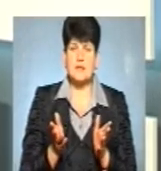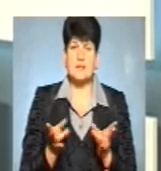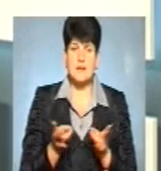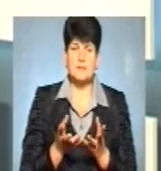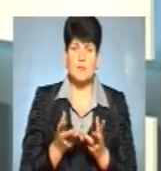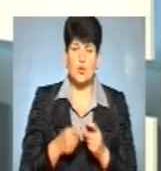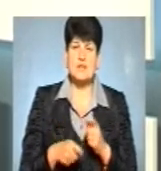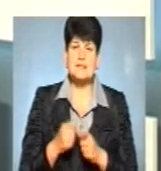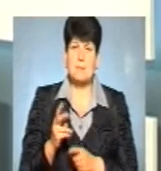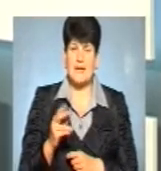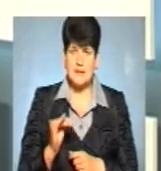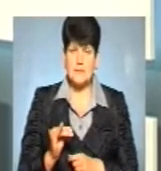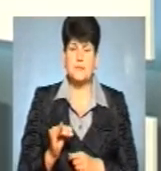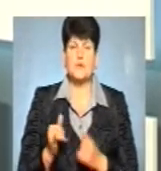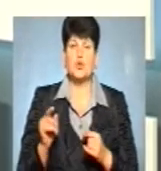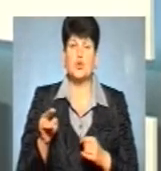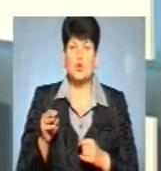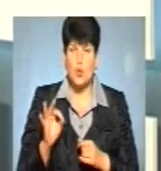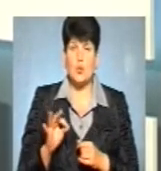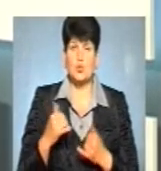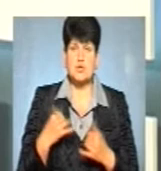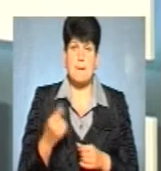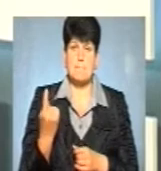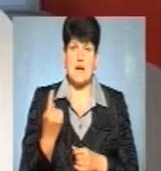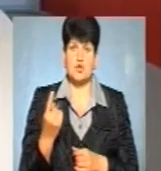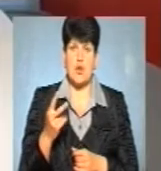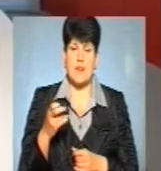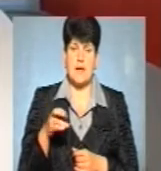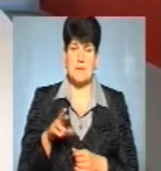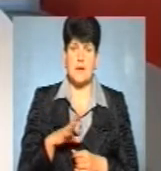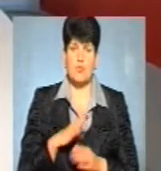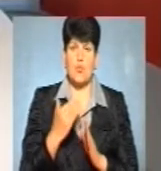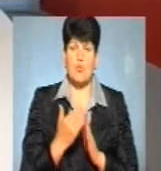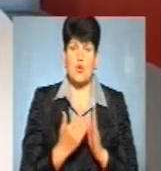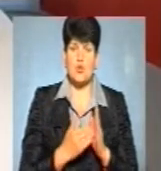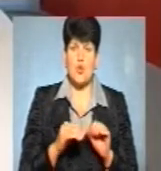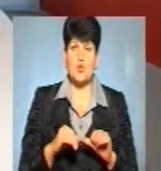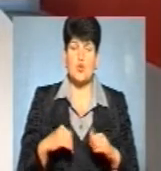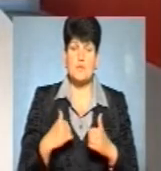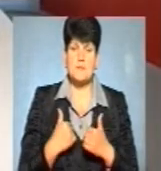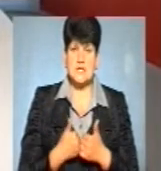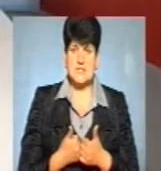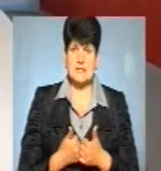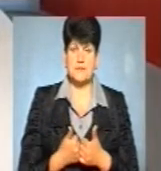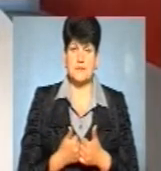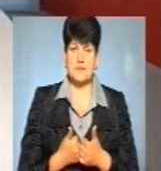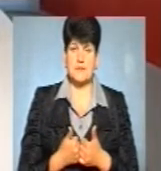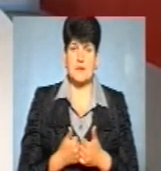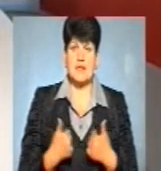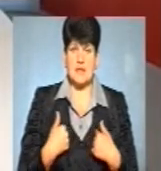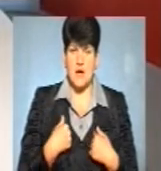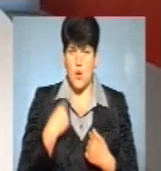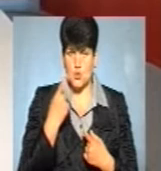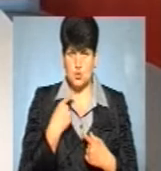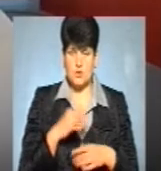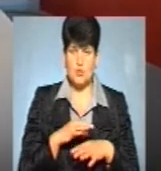обрахуванню збитків, то вже 1 липня був протокол комісії, яку комісію я особисто